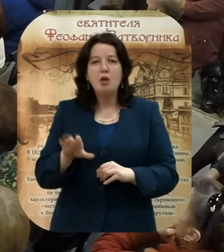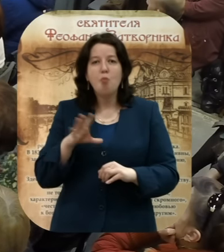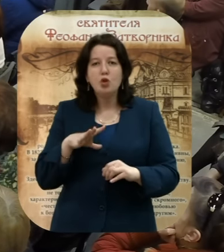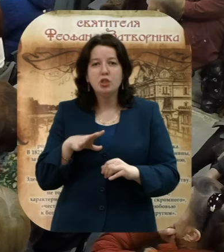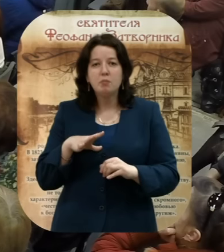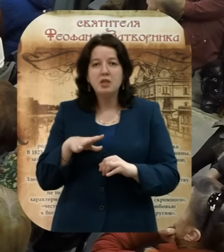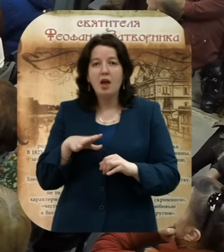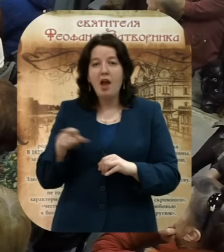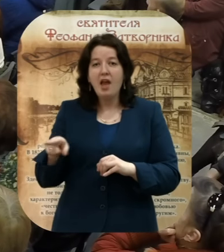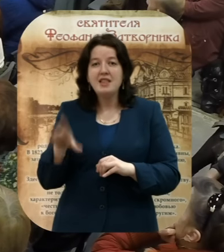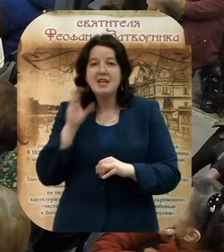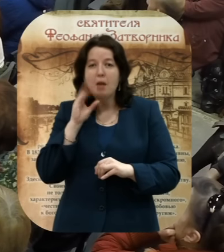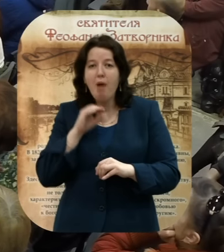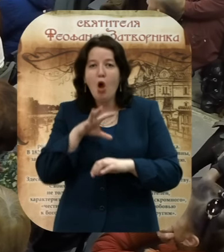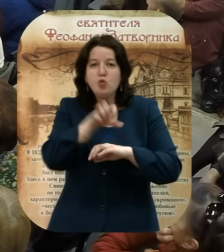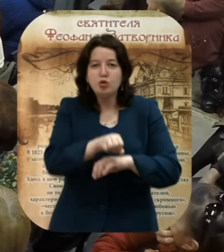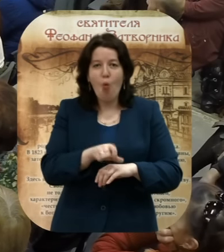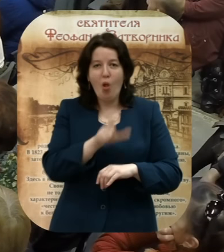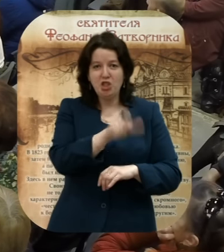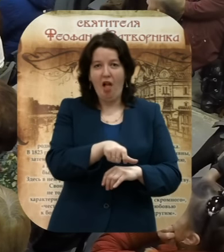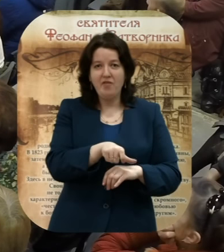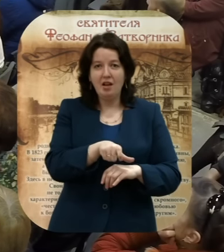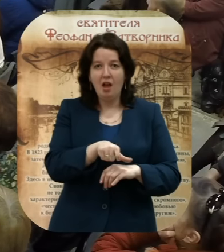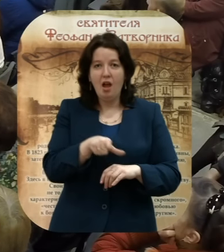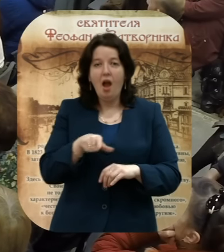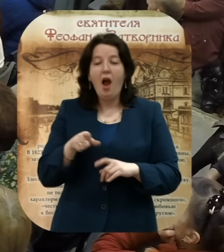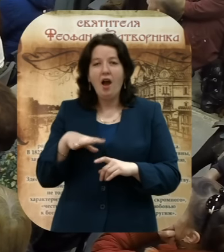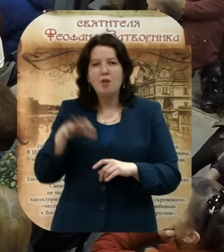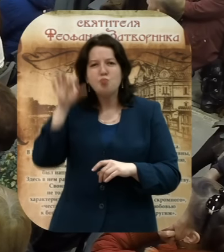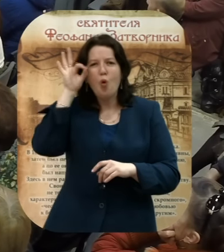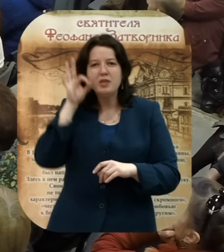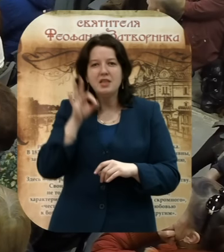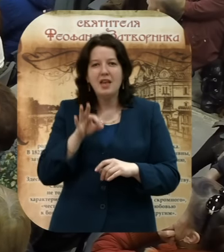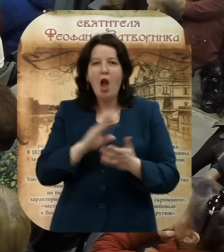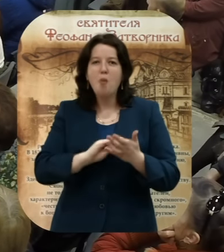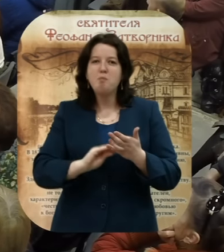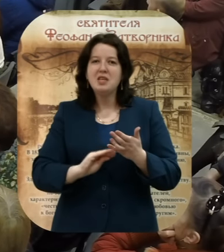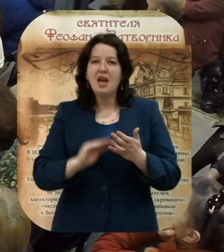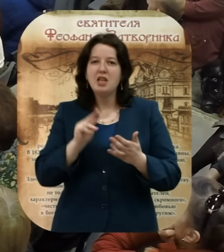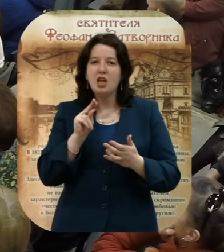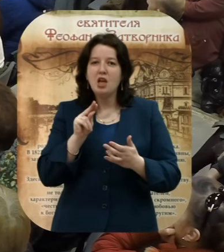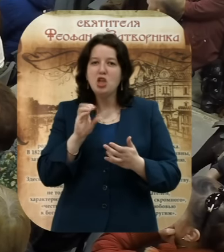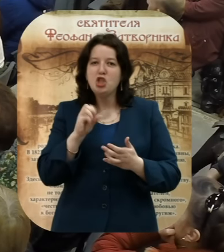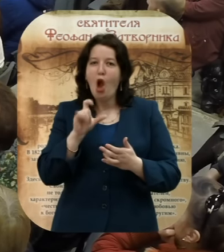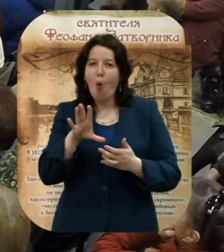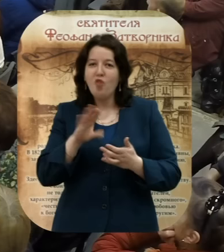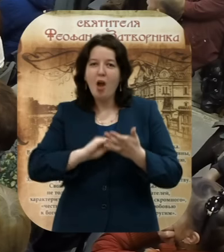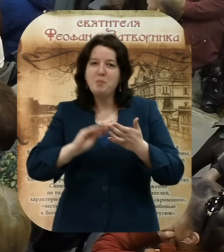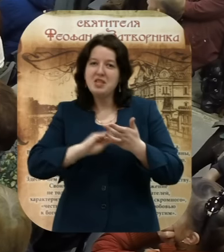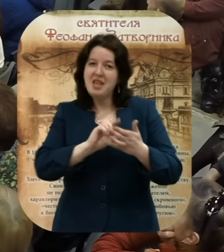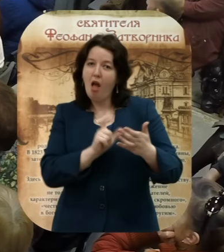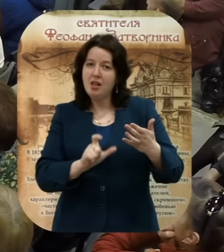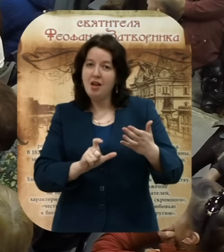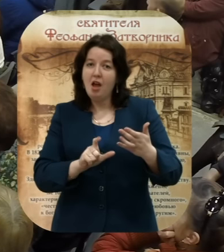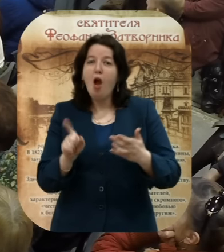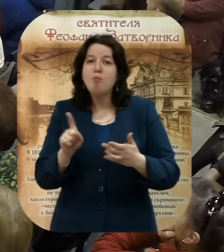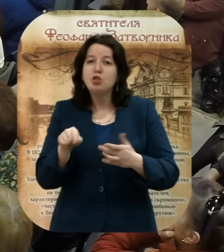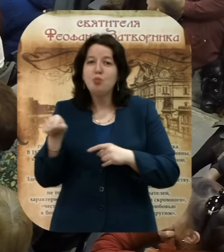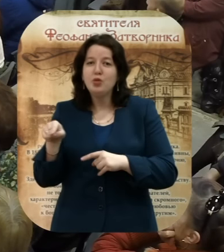пуснула человека. А ты что? Помните, как где там у Чехова? А что ты, дурак, свой палец подставлял? Вот тебе и